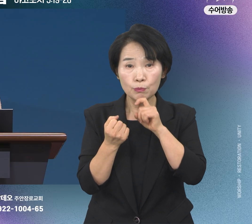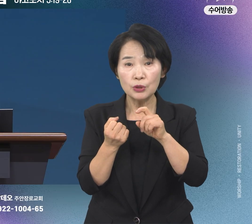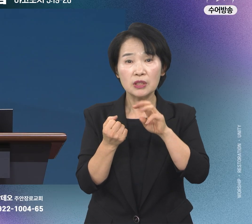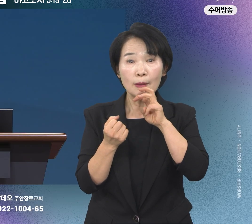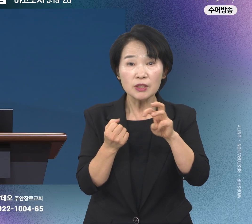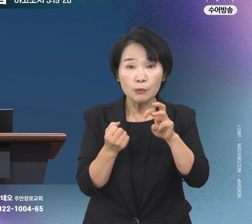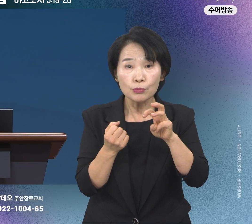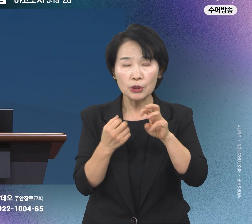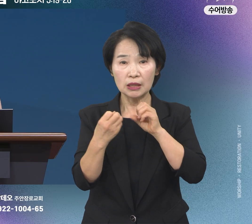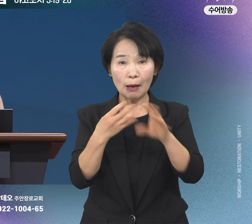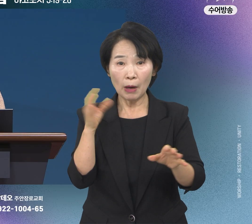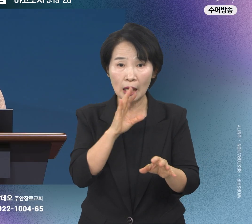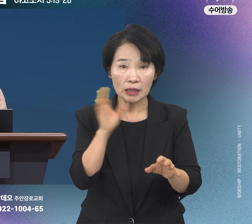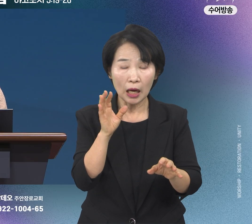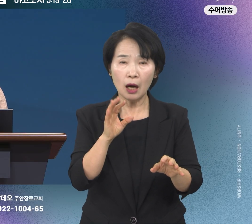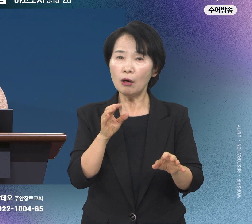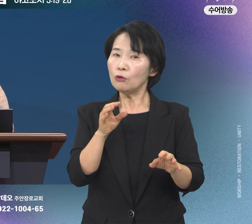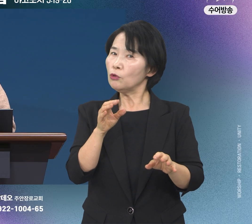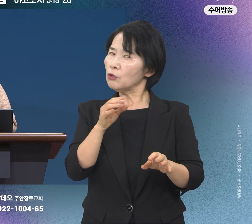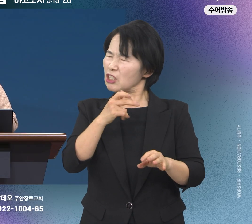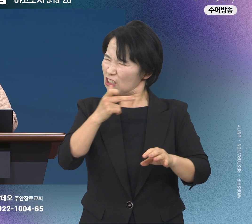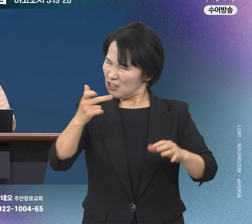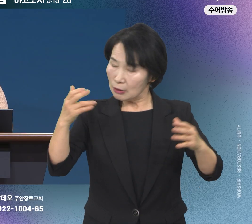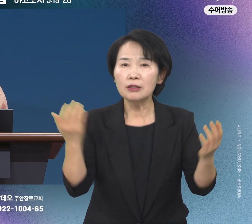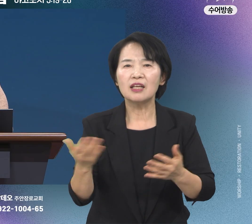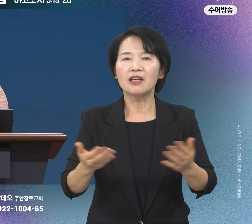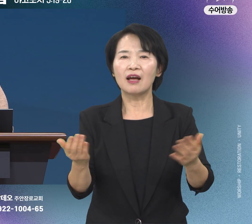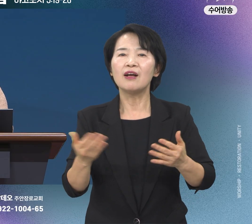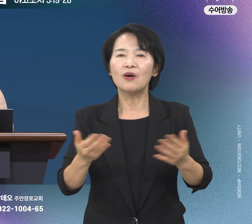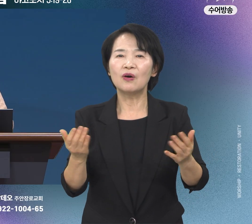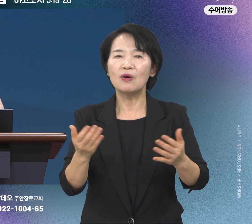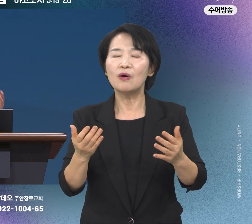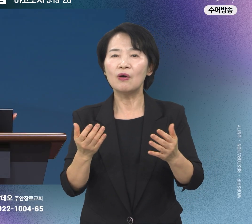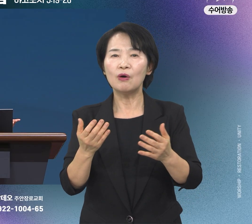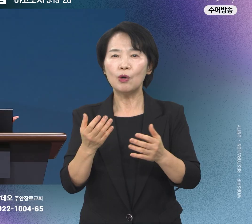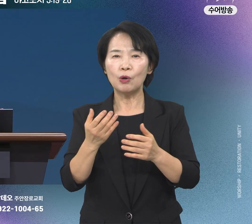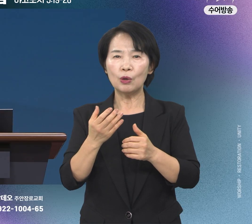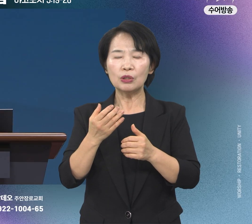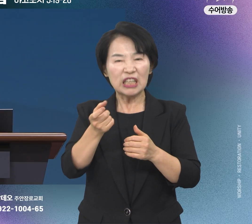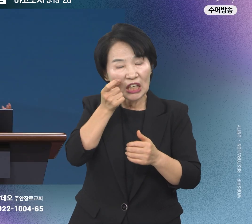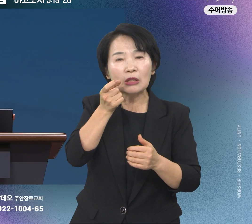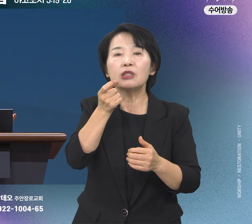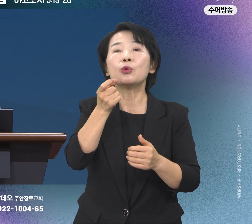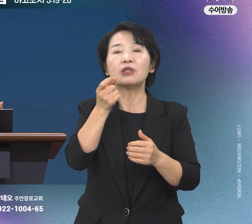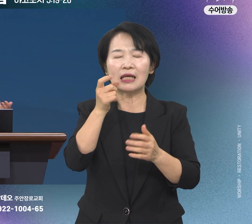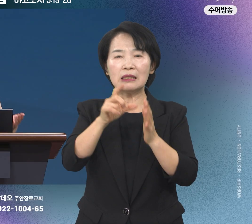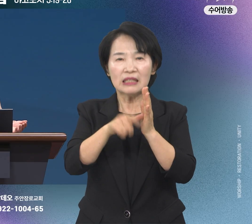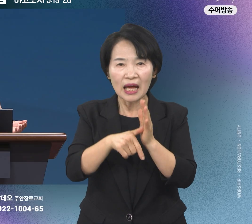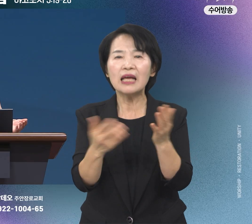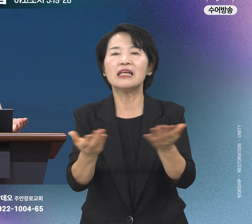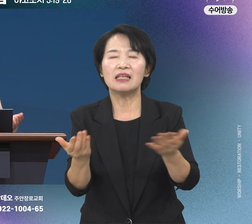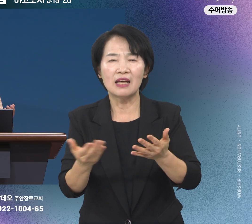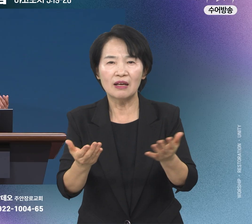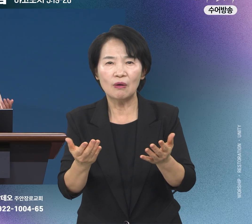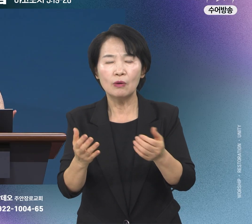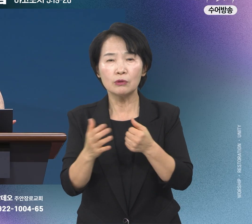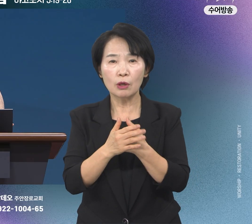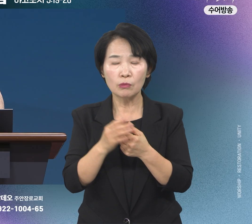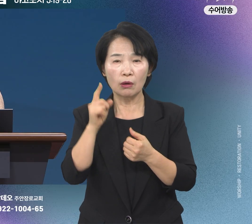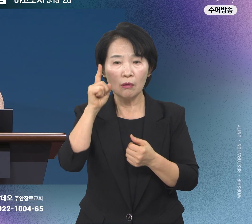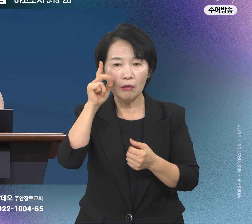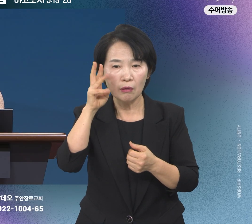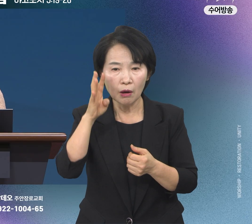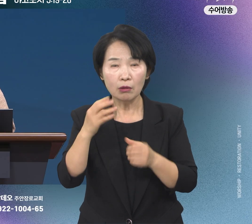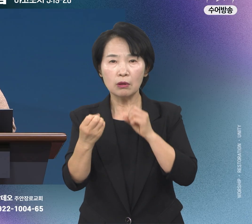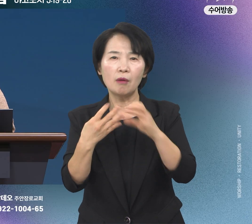거 상상할 수가 없습니다. 그래서 하루가 지나고 이틀이 지나고 3일이 지나고 4일이 지났는데 답장이